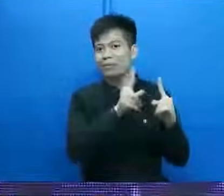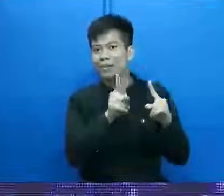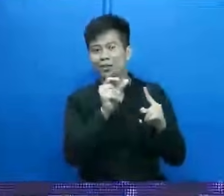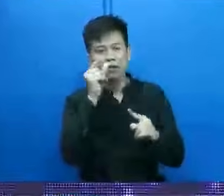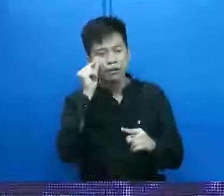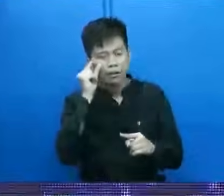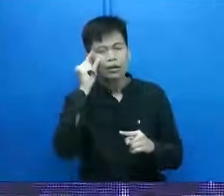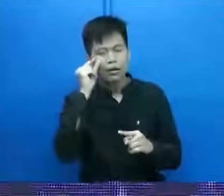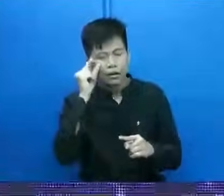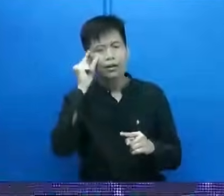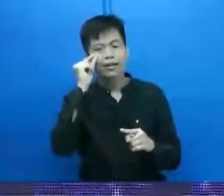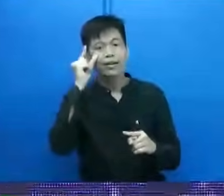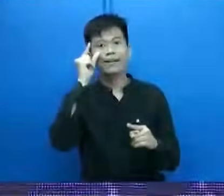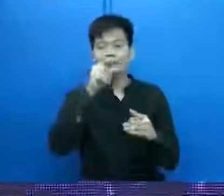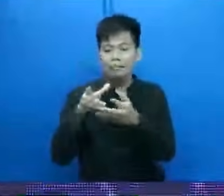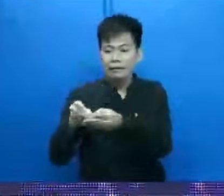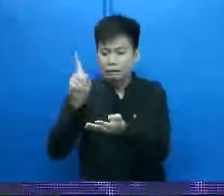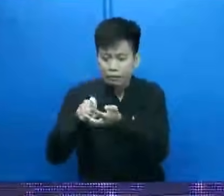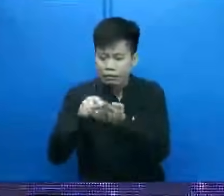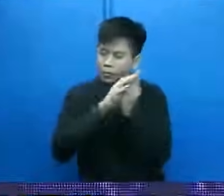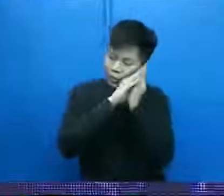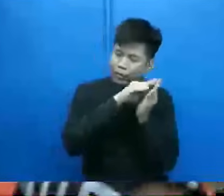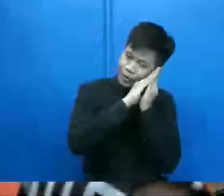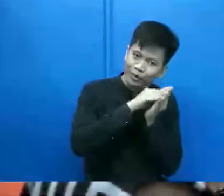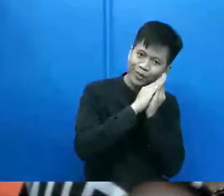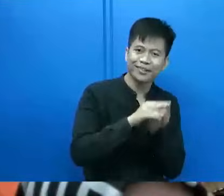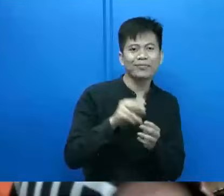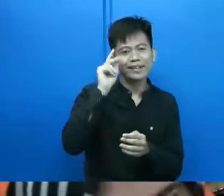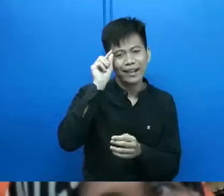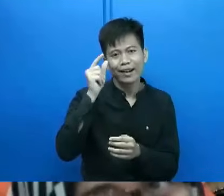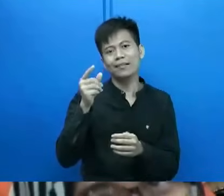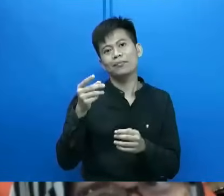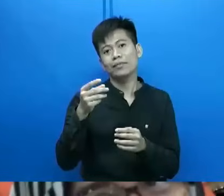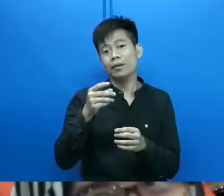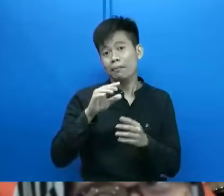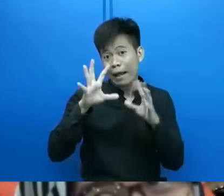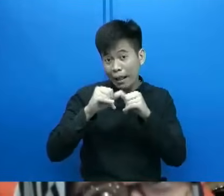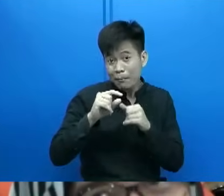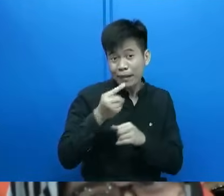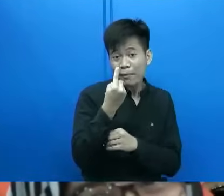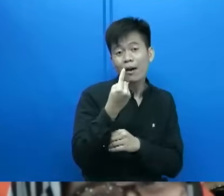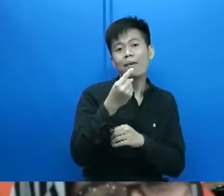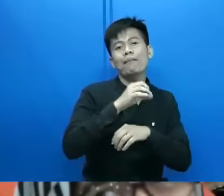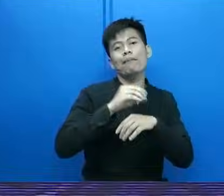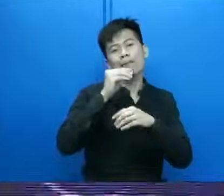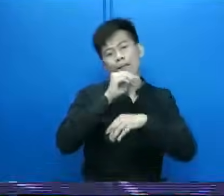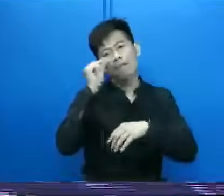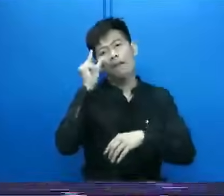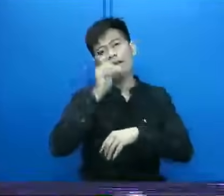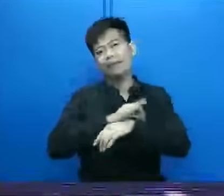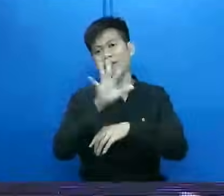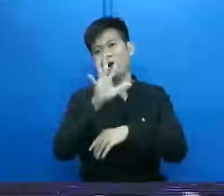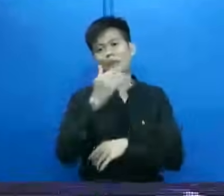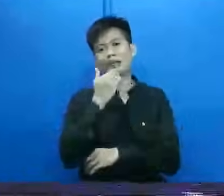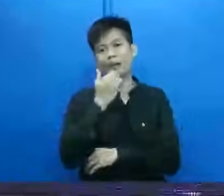nundutan. Di rencana jam 3, malam pertama, bangun jam 5. Biasa. Nanti setelah